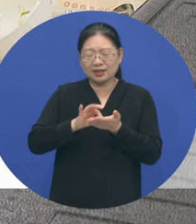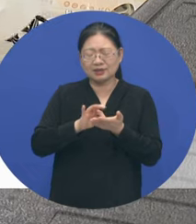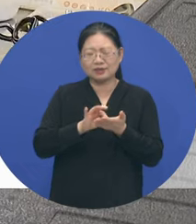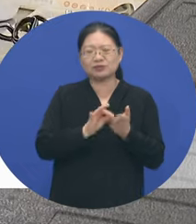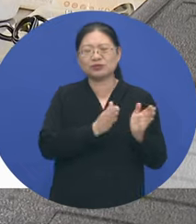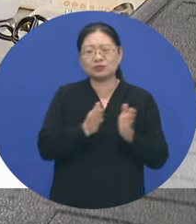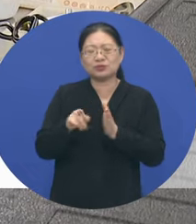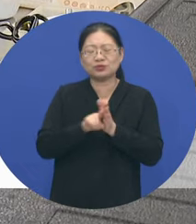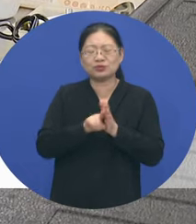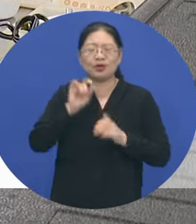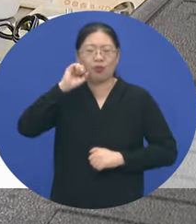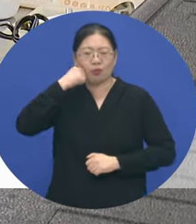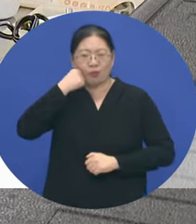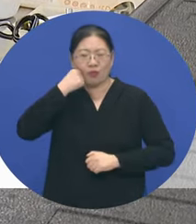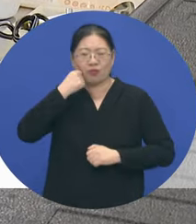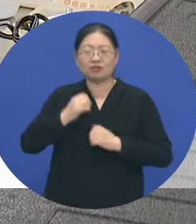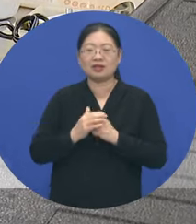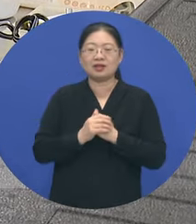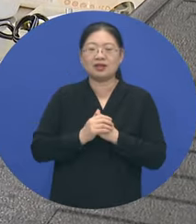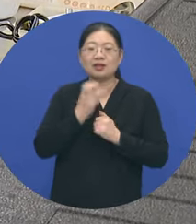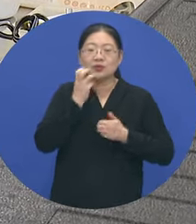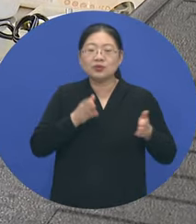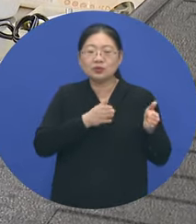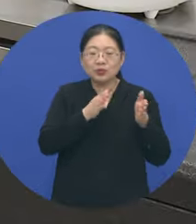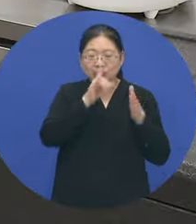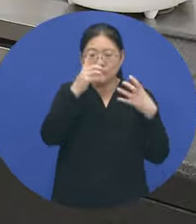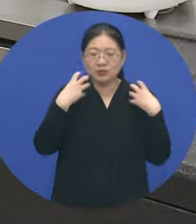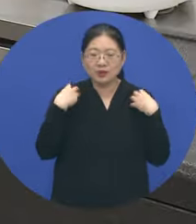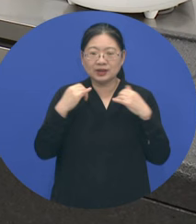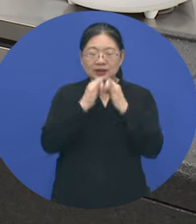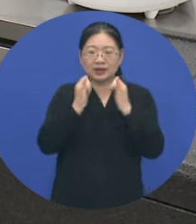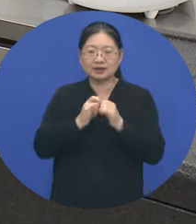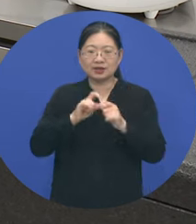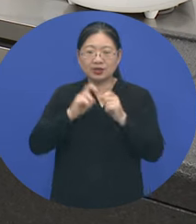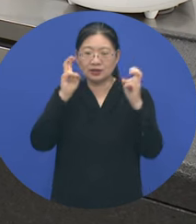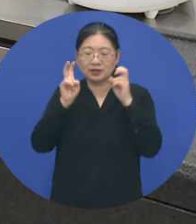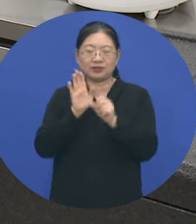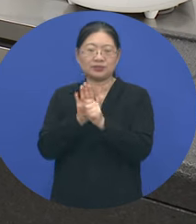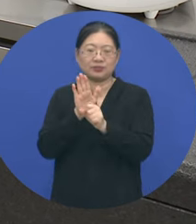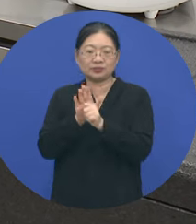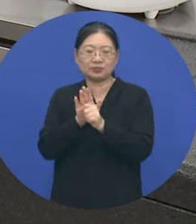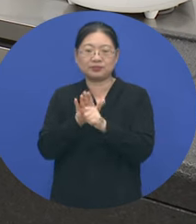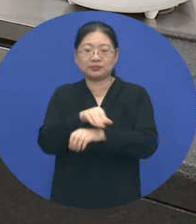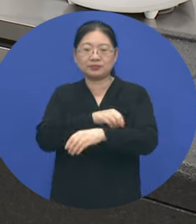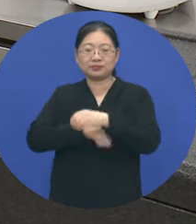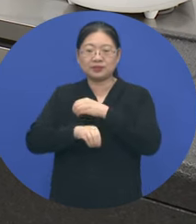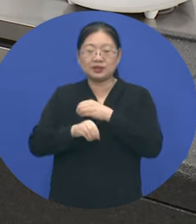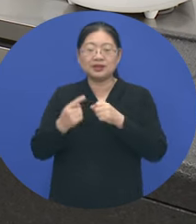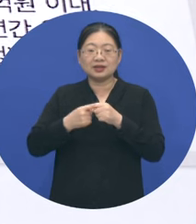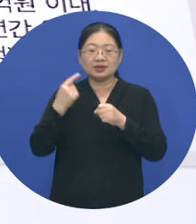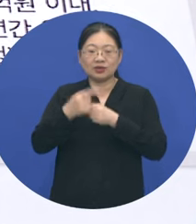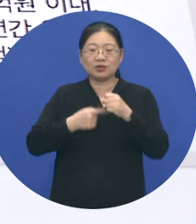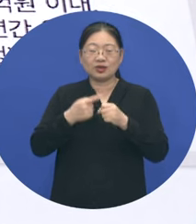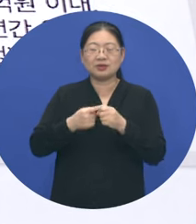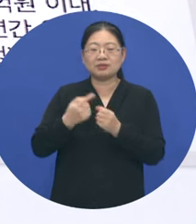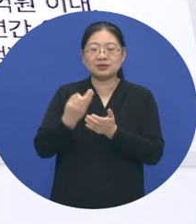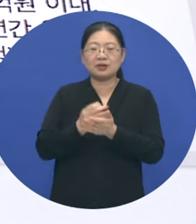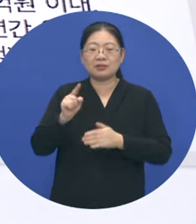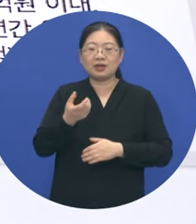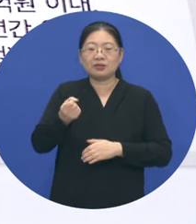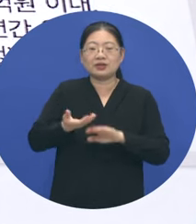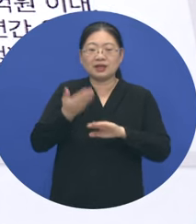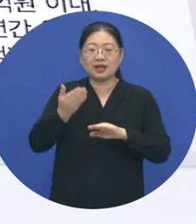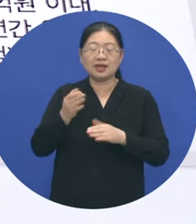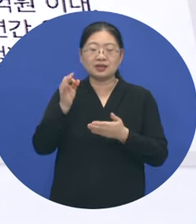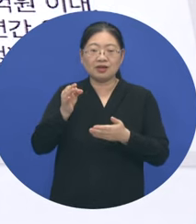면에서 어려움을 겪는 경우가 많습니다 이에 경기도가 사회적 기업 지원에도 나섭니다 지난해 영간 매출 100억 원